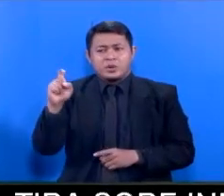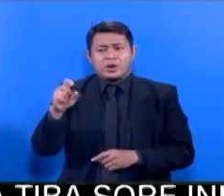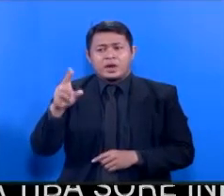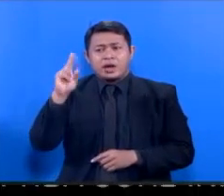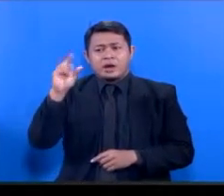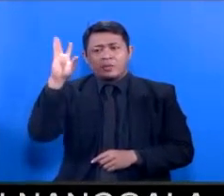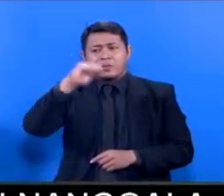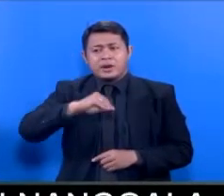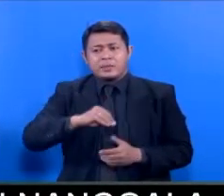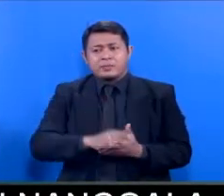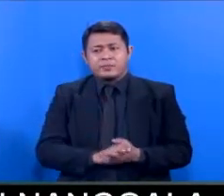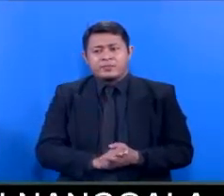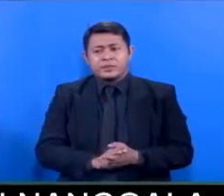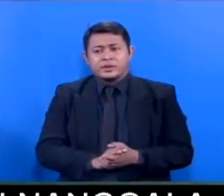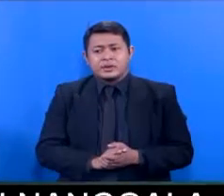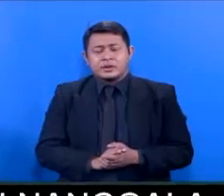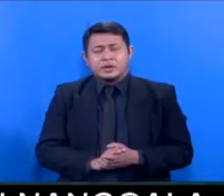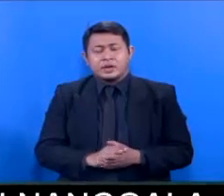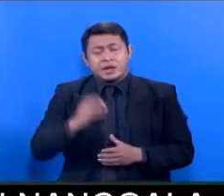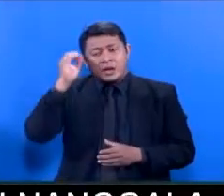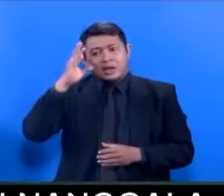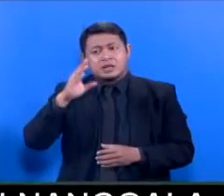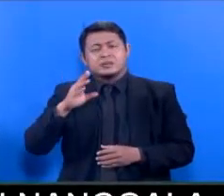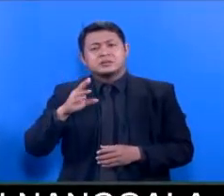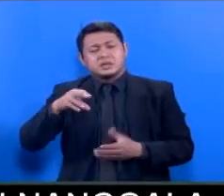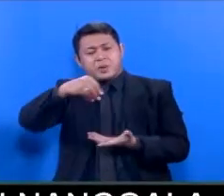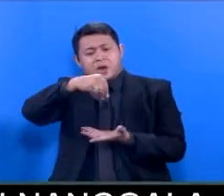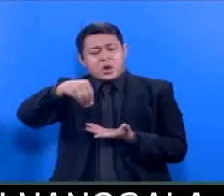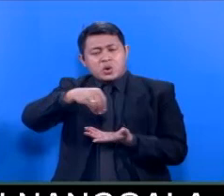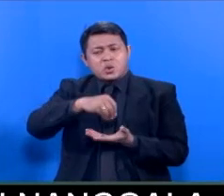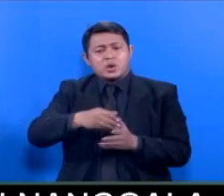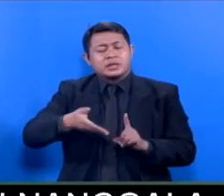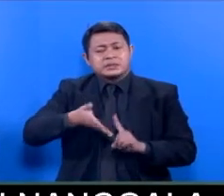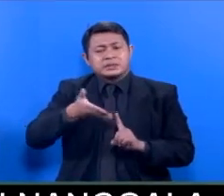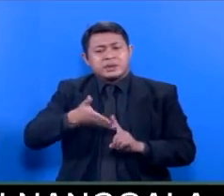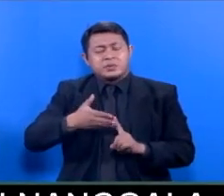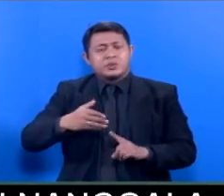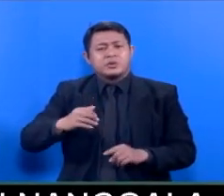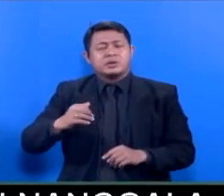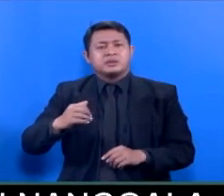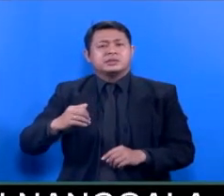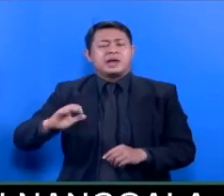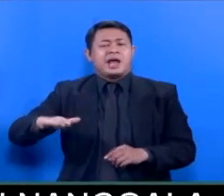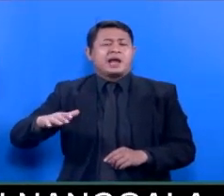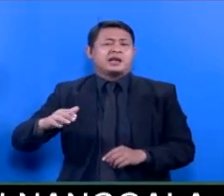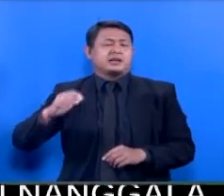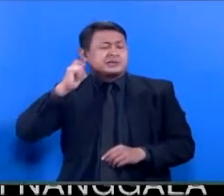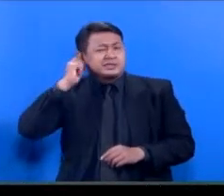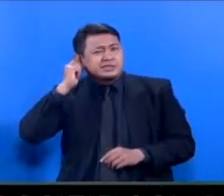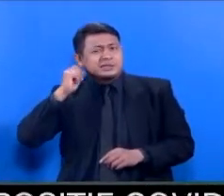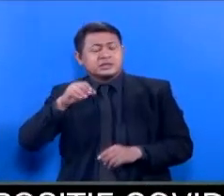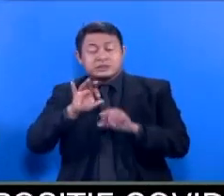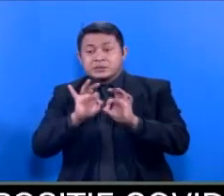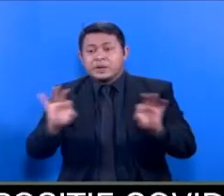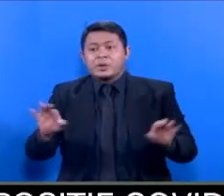malam. Pria yang berprofesi sebagai paranormal ini diduga sempat mencabuli gadis kecil di sekitar permukiman saat kondisi sepi